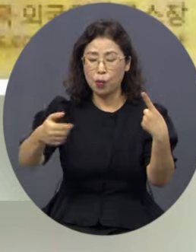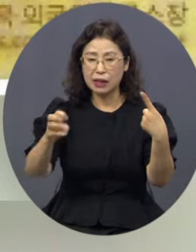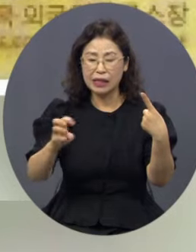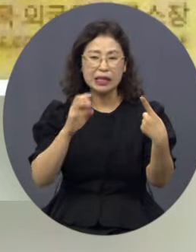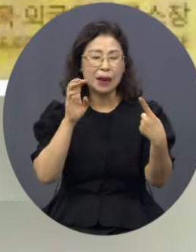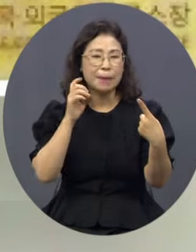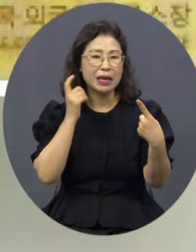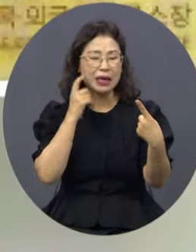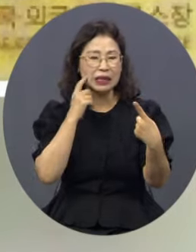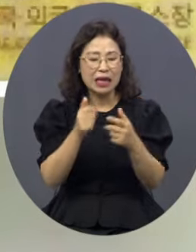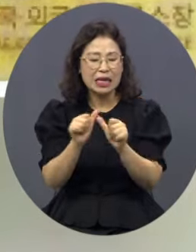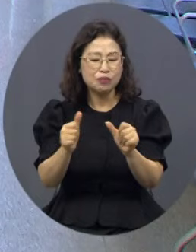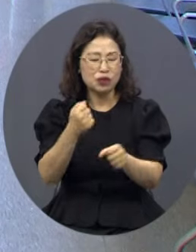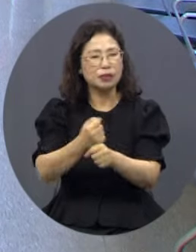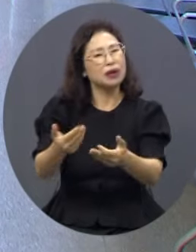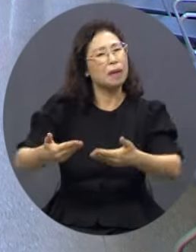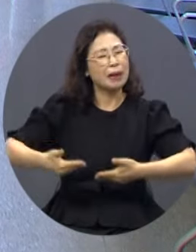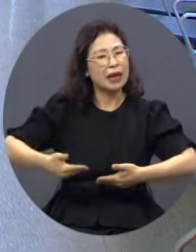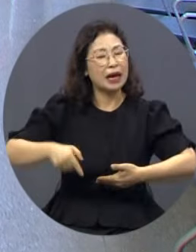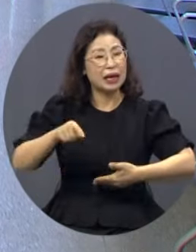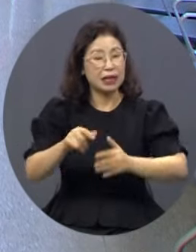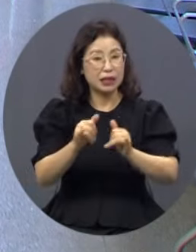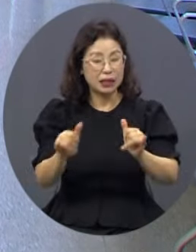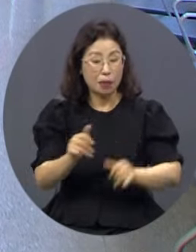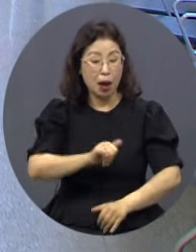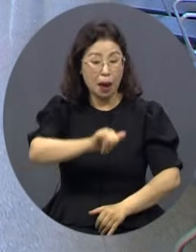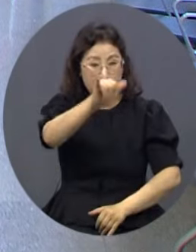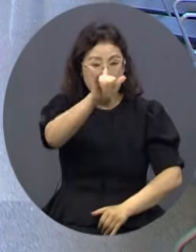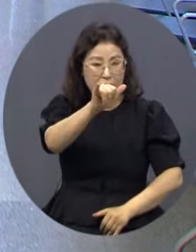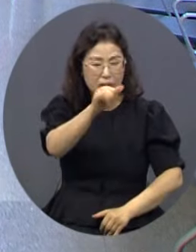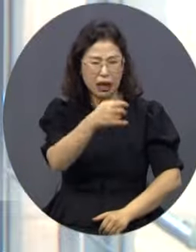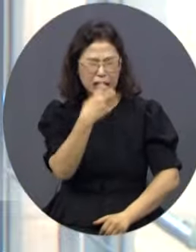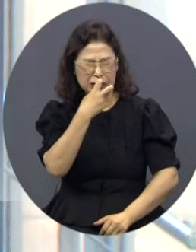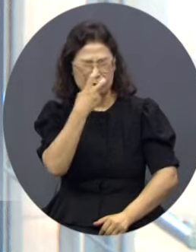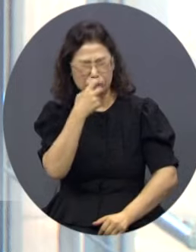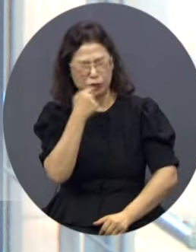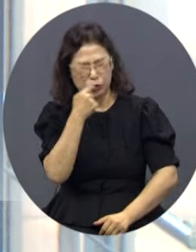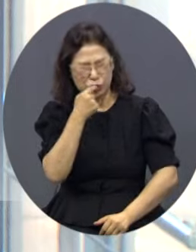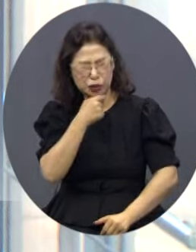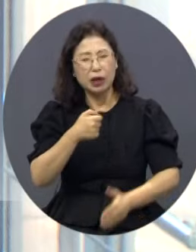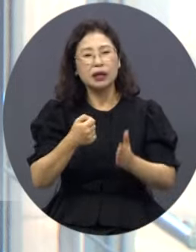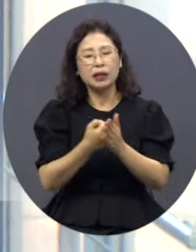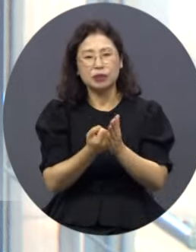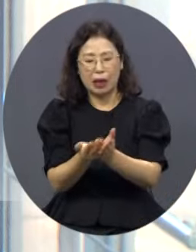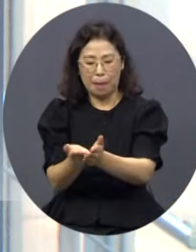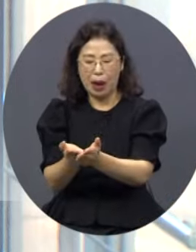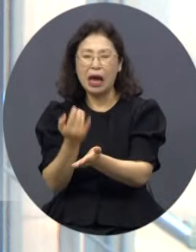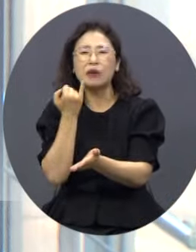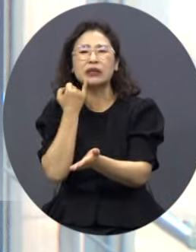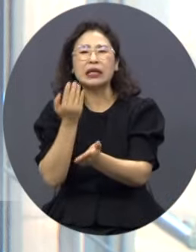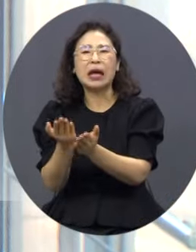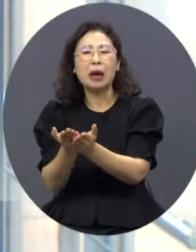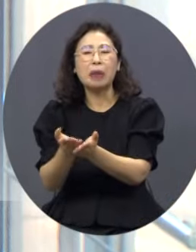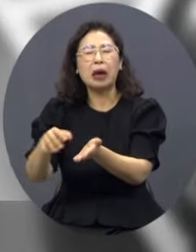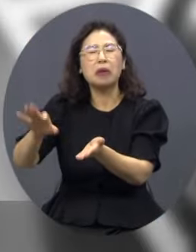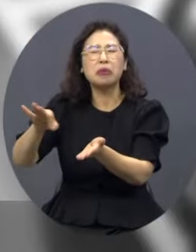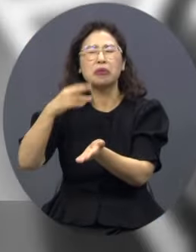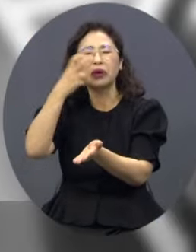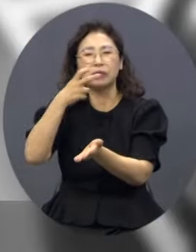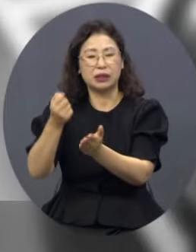신분증을 받았습니다 이들은 항공 편보다 상대적으로 보안이 허술한 배편을 주로 노렸던 것으로